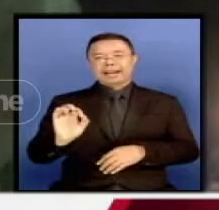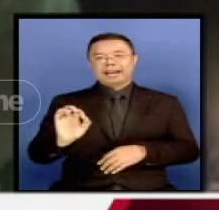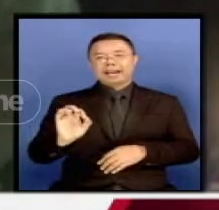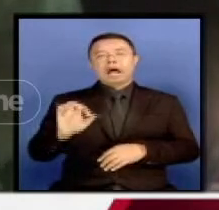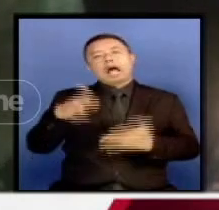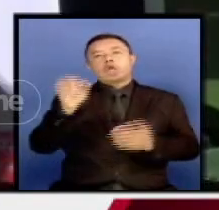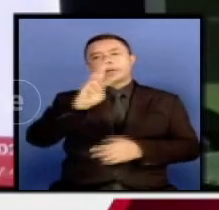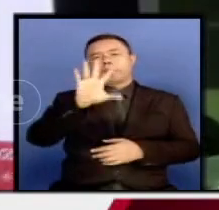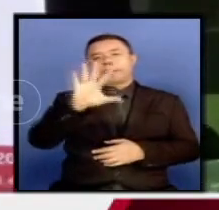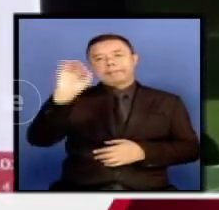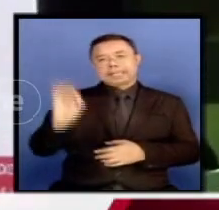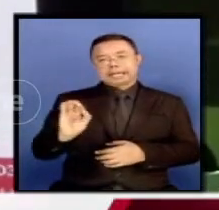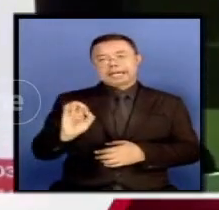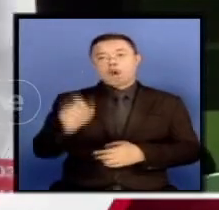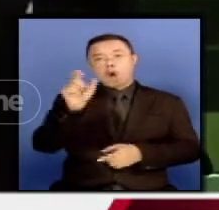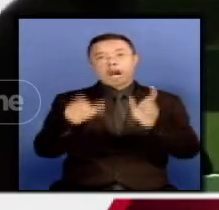35%. Para pemudik ini